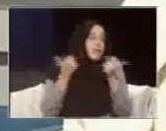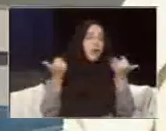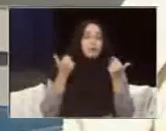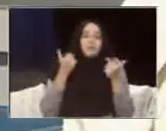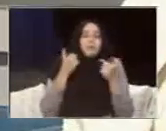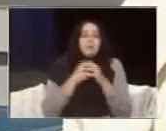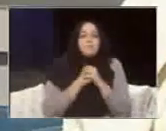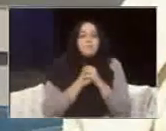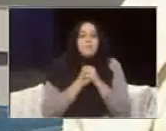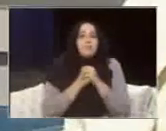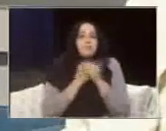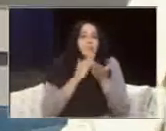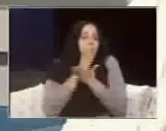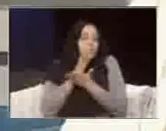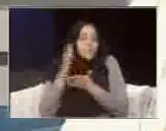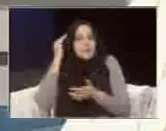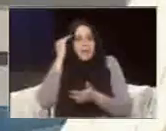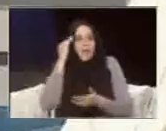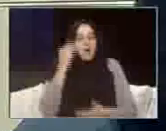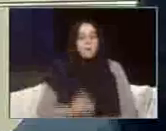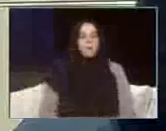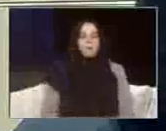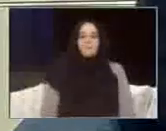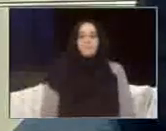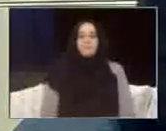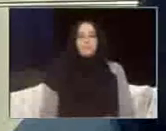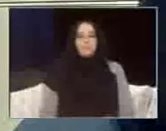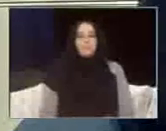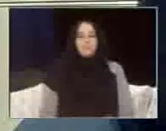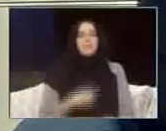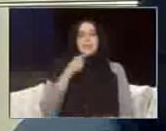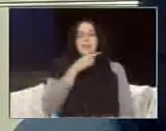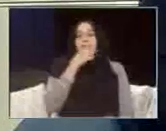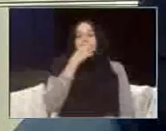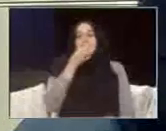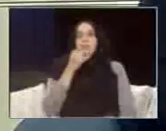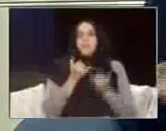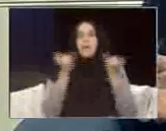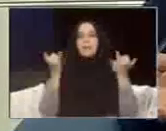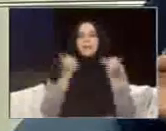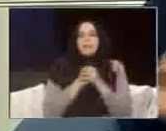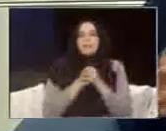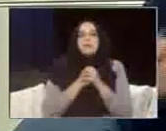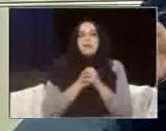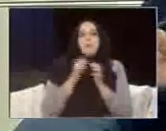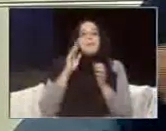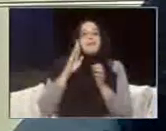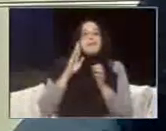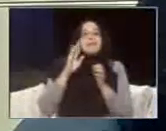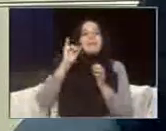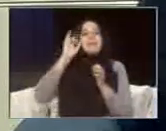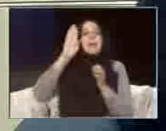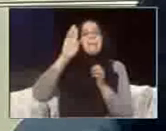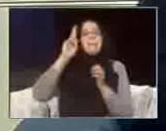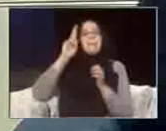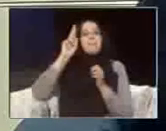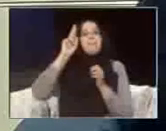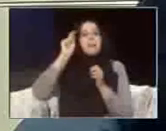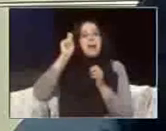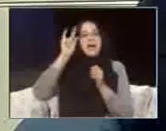جميع فنون المعرفة. لعل الذي لا يعلمه كثير من الناس أن الشيخ البشير الإبراهيمي كان